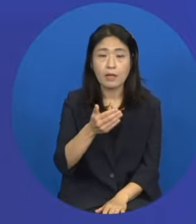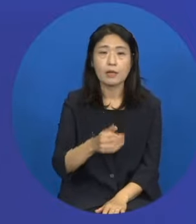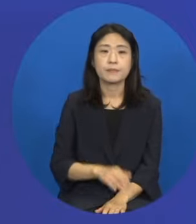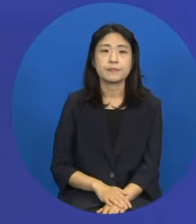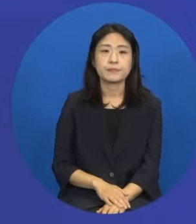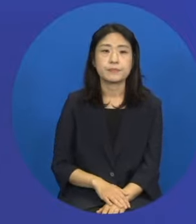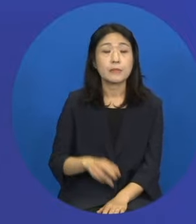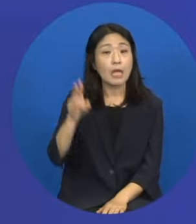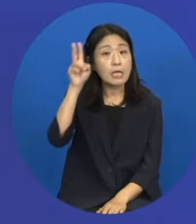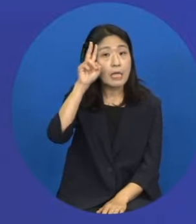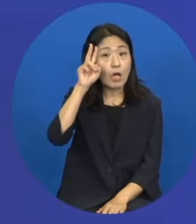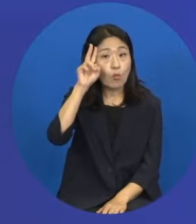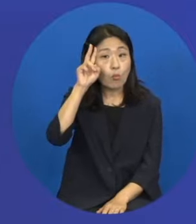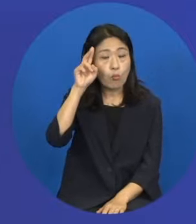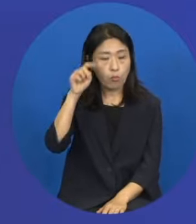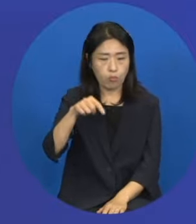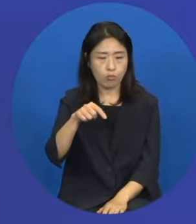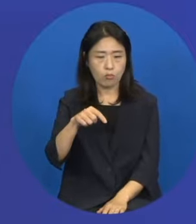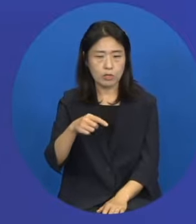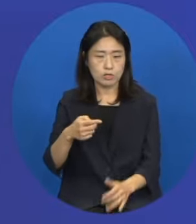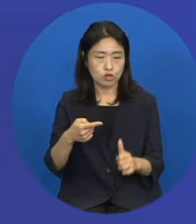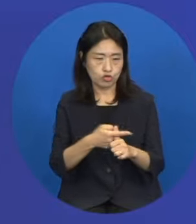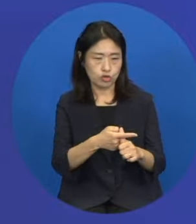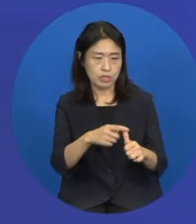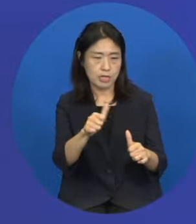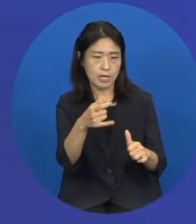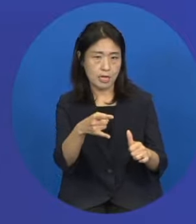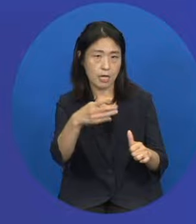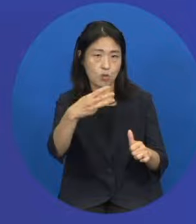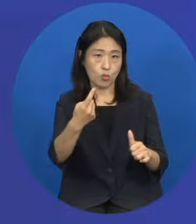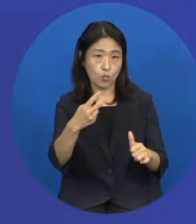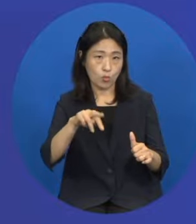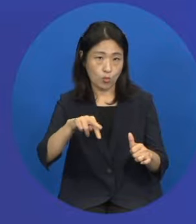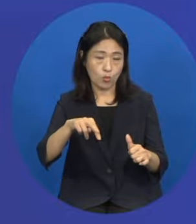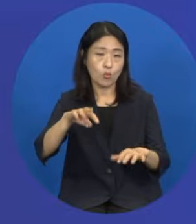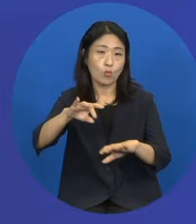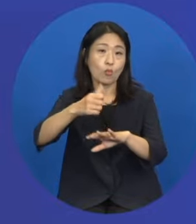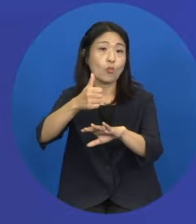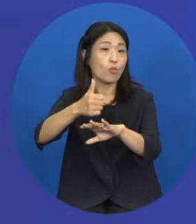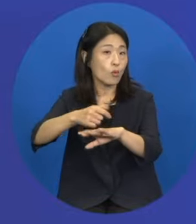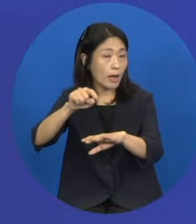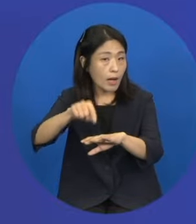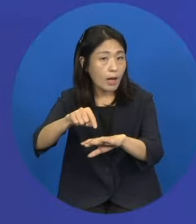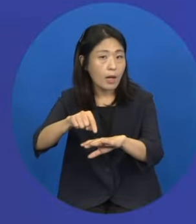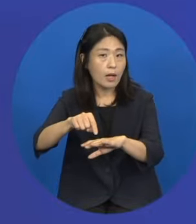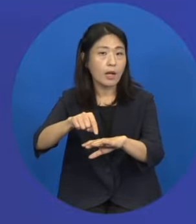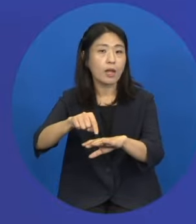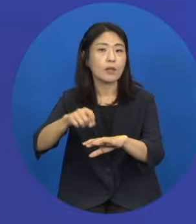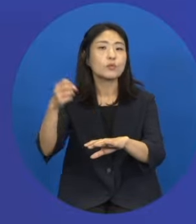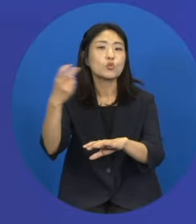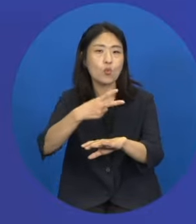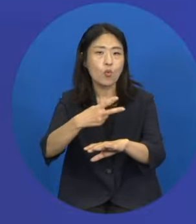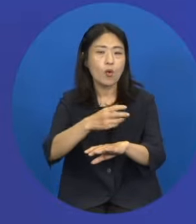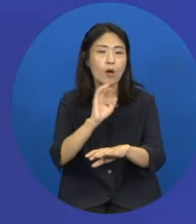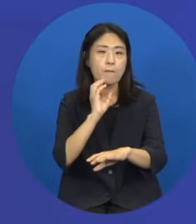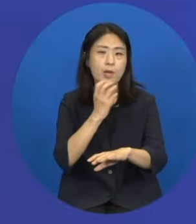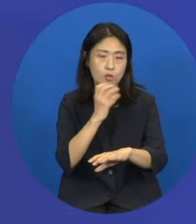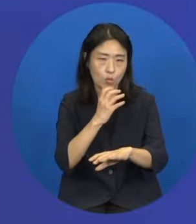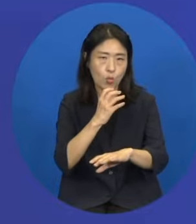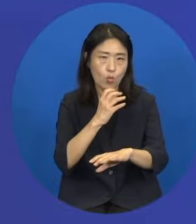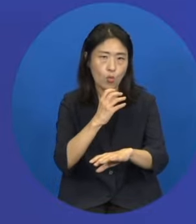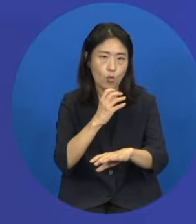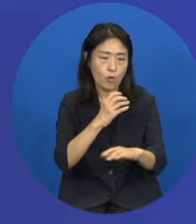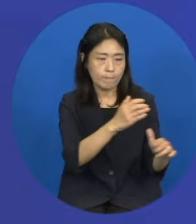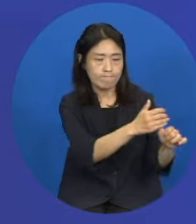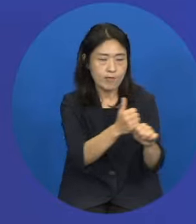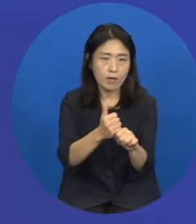야고보를 죽인 이 헤롯은 여기에 그치지 않습니다. 베드로를 감옥에 가두죠. 그것도 죽이려고 가두는 거예요.